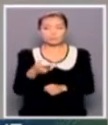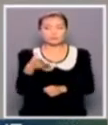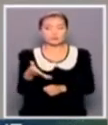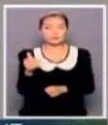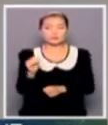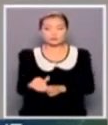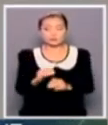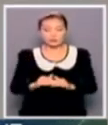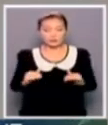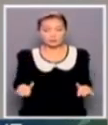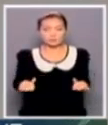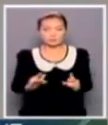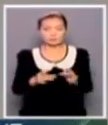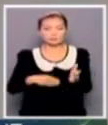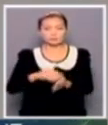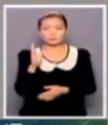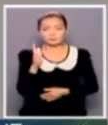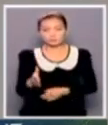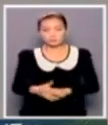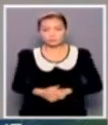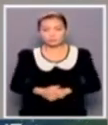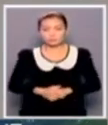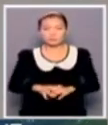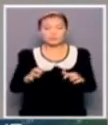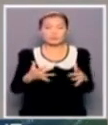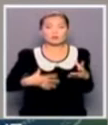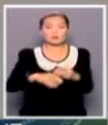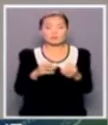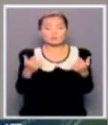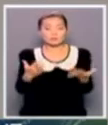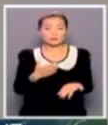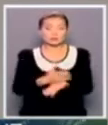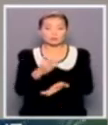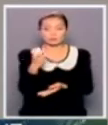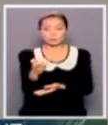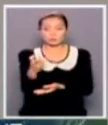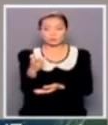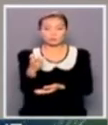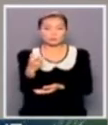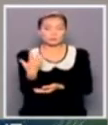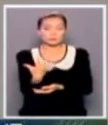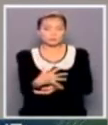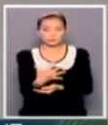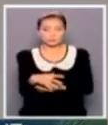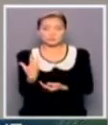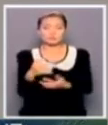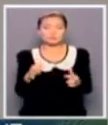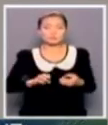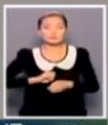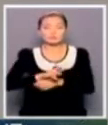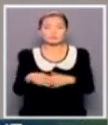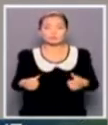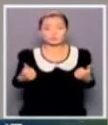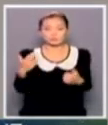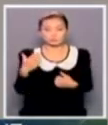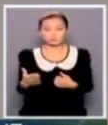аралығында оқушыларымызға роутерлер сатып алынып берілді. Компьютерлік қажеттілігі бар 355 мұғалімге қажетті компьютермен қамтамасыз